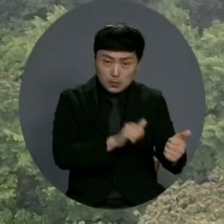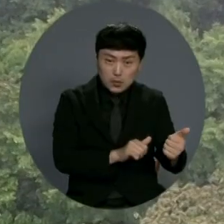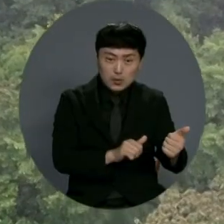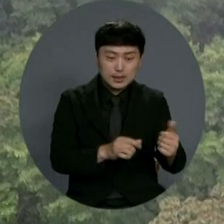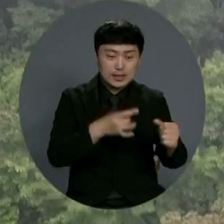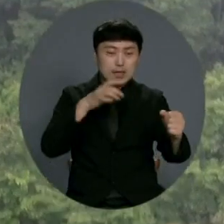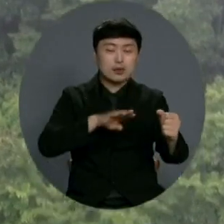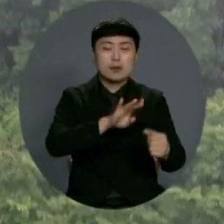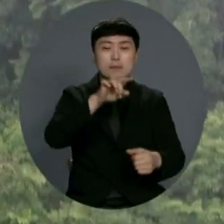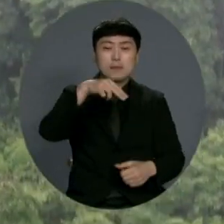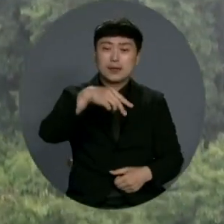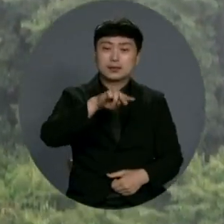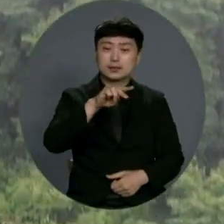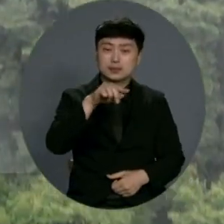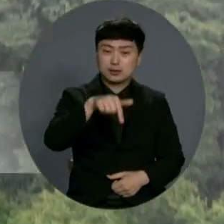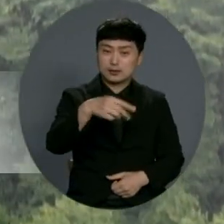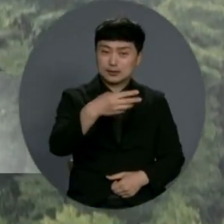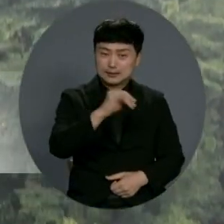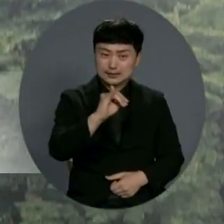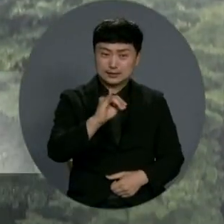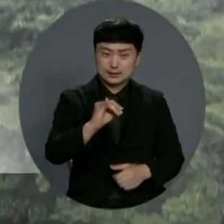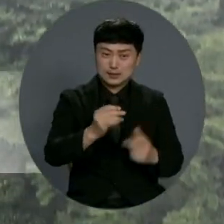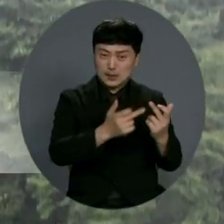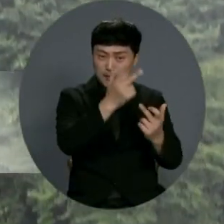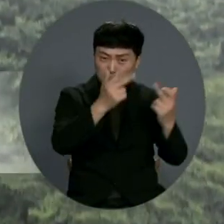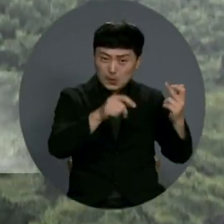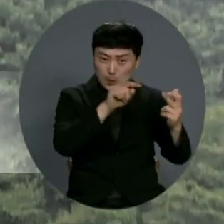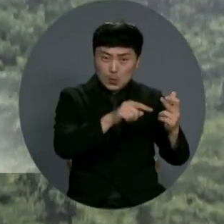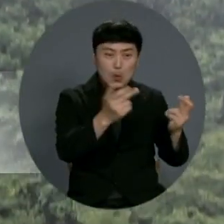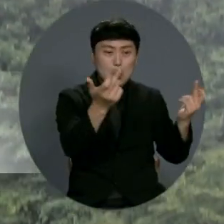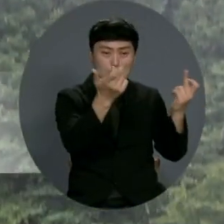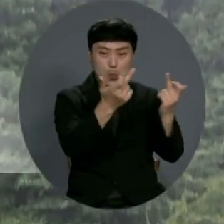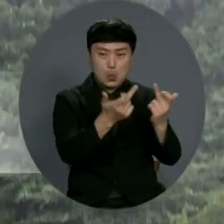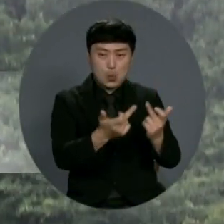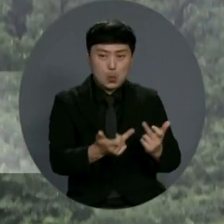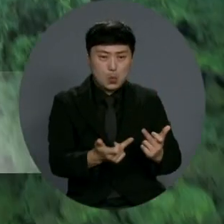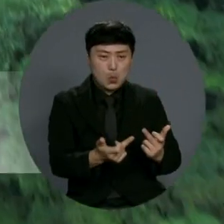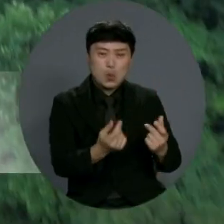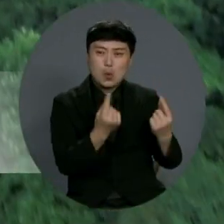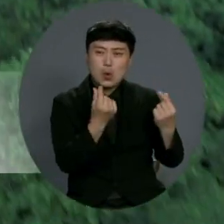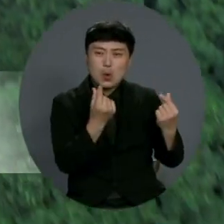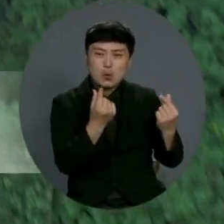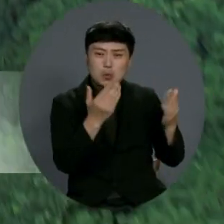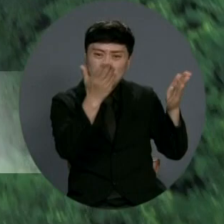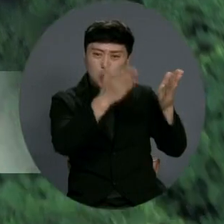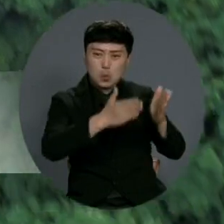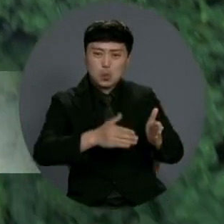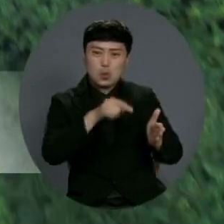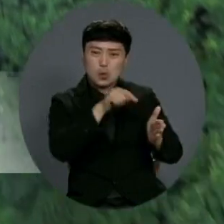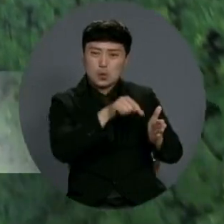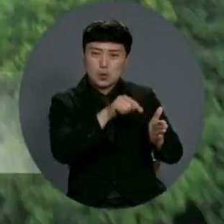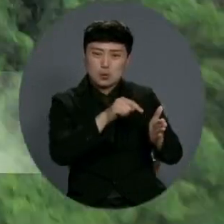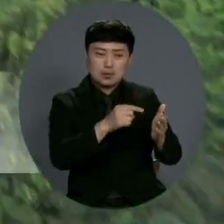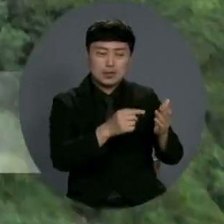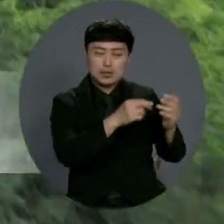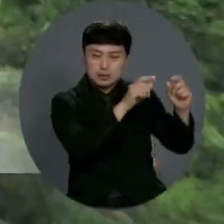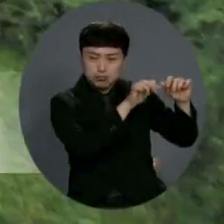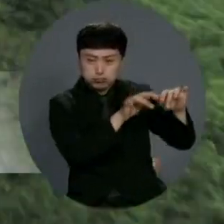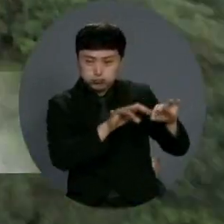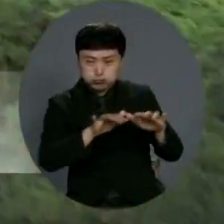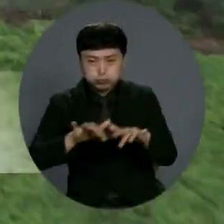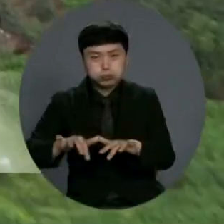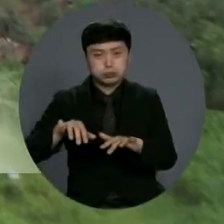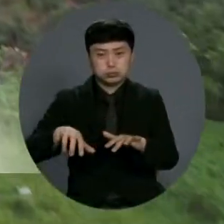백성리도 마찬가지입니다. 산사태 시작 지점은 작은 계곡처럼 움푹 패인 정도였는데 2km를 흘러내려 토사들이